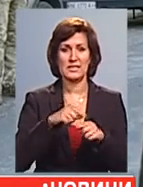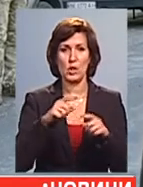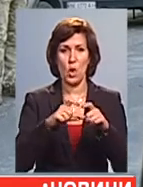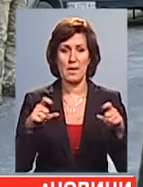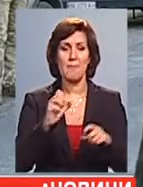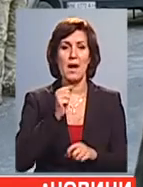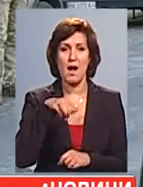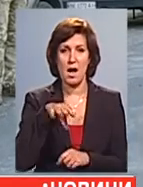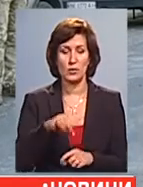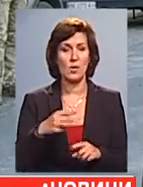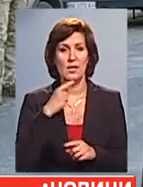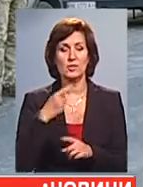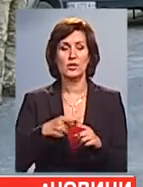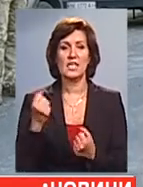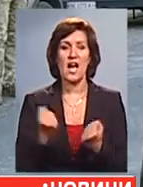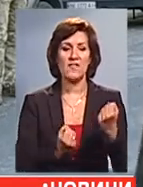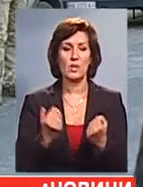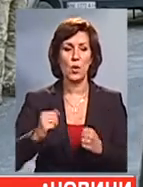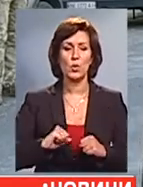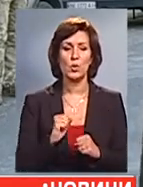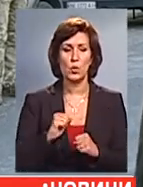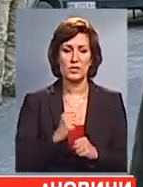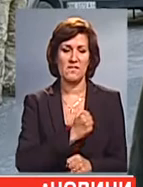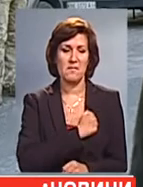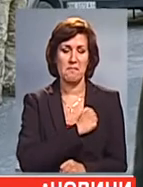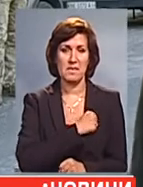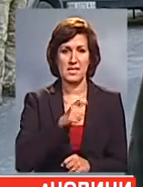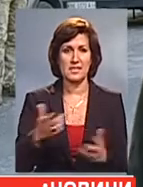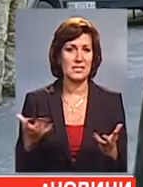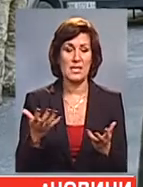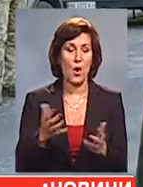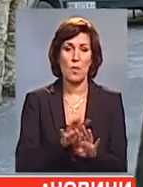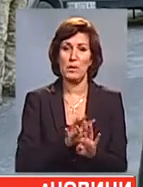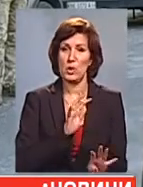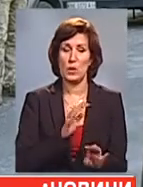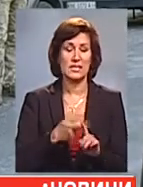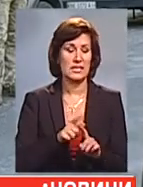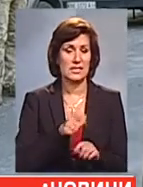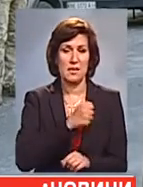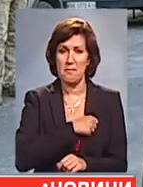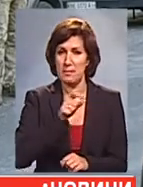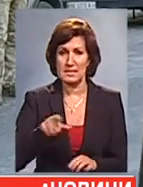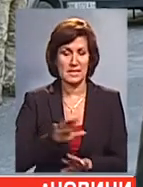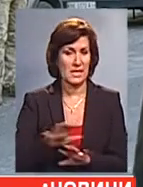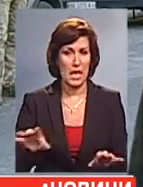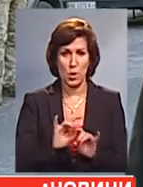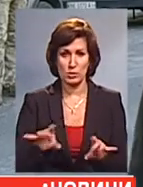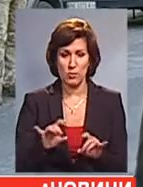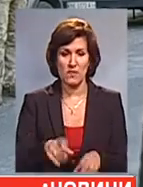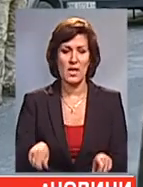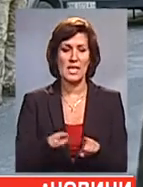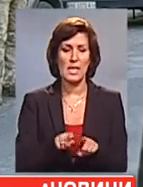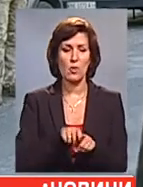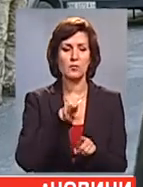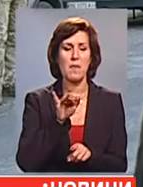що це автівка його друзів-бійців, з якого саме підрозділу ці бійці, не розповів.